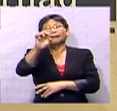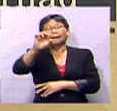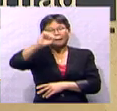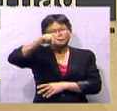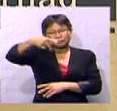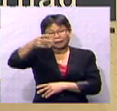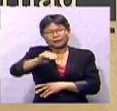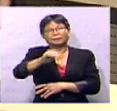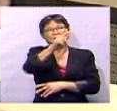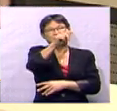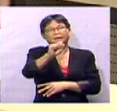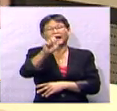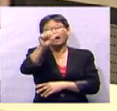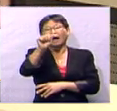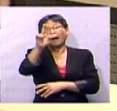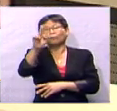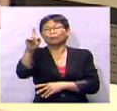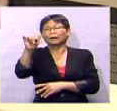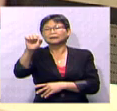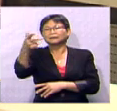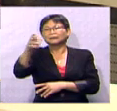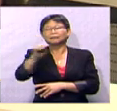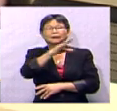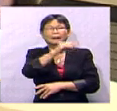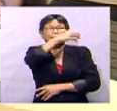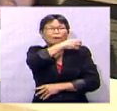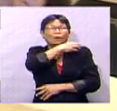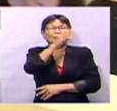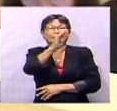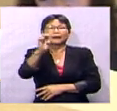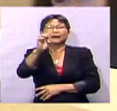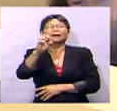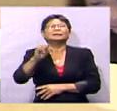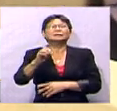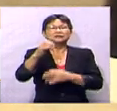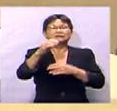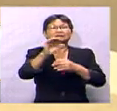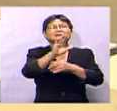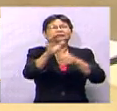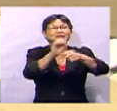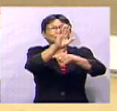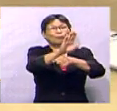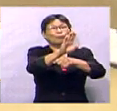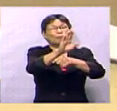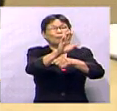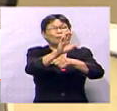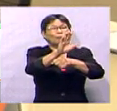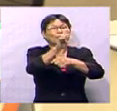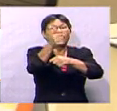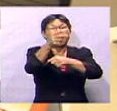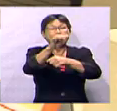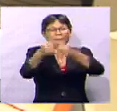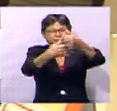Pusruhjaya SPRM Tan Sri Abu Kasim Muhammad dan pegawai bekas pegawai kanan cawangan khas Bukit Aman Datuk Abdul Hamid